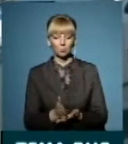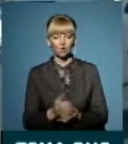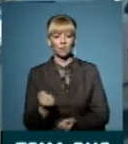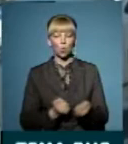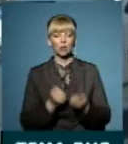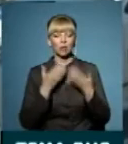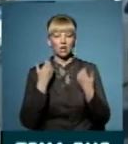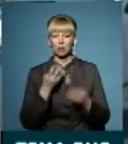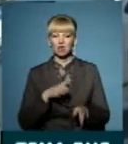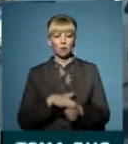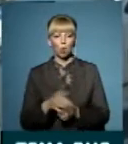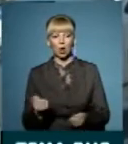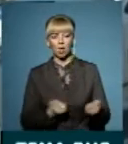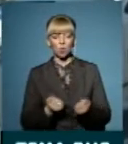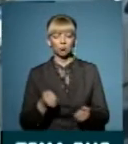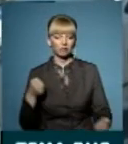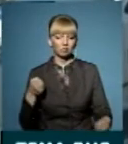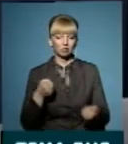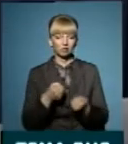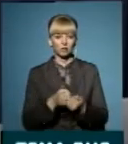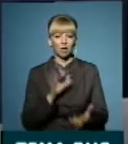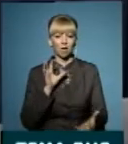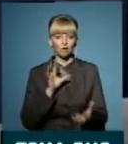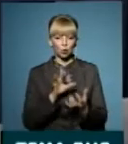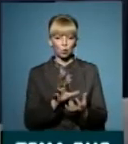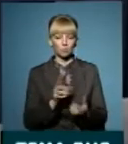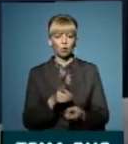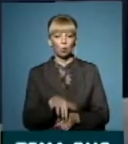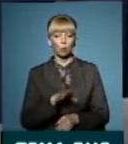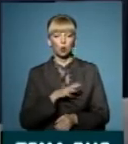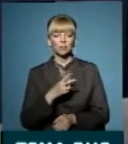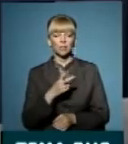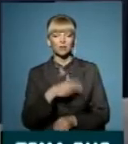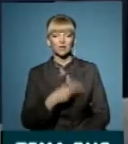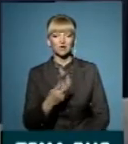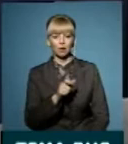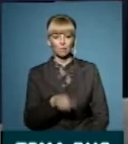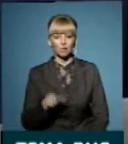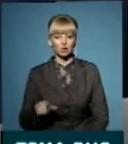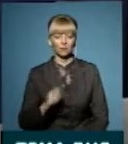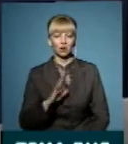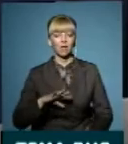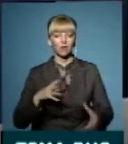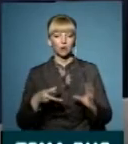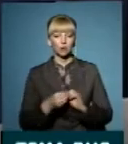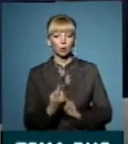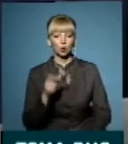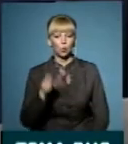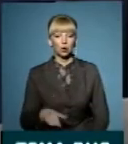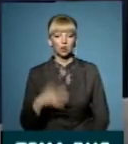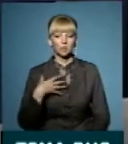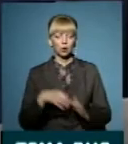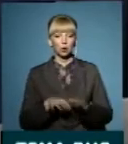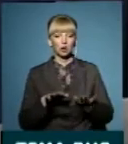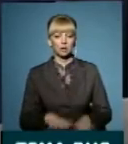водій легковика не впорався з керуванням, зіштовхнувся з автобусом, в якому були 22 пасажири. В результаті одна людина загинула